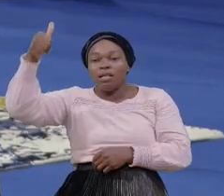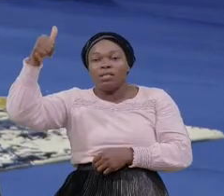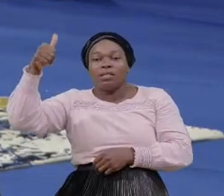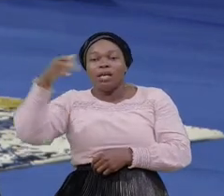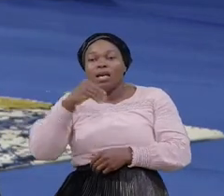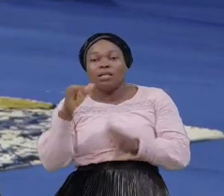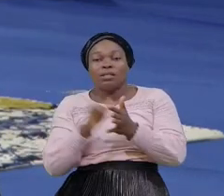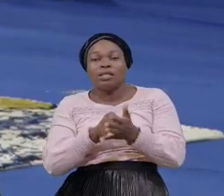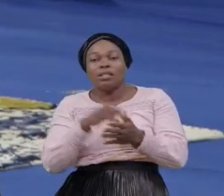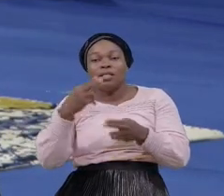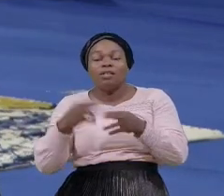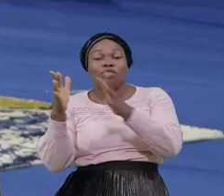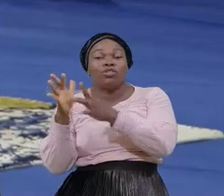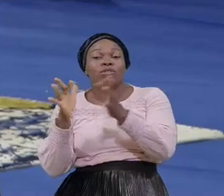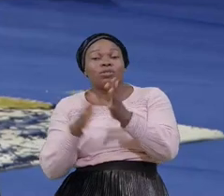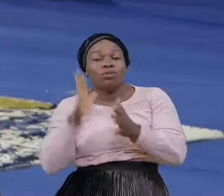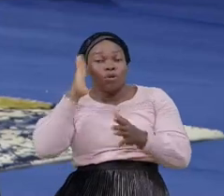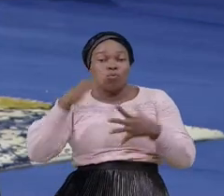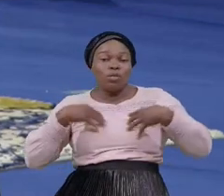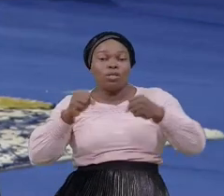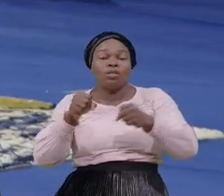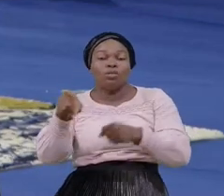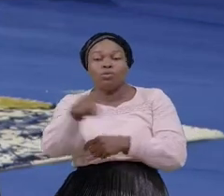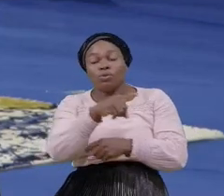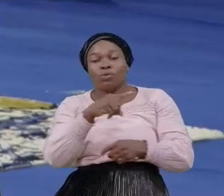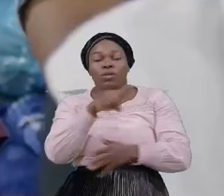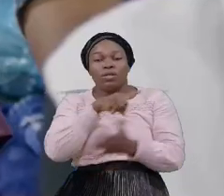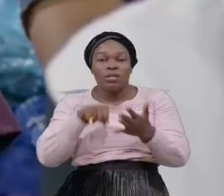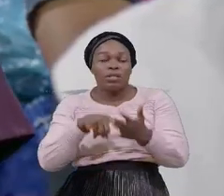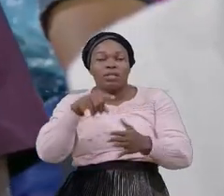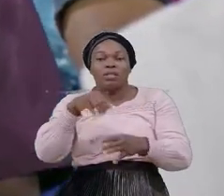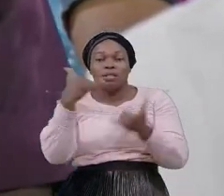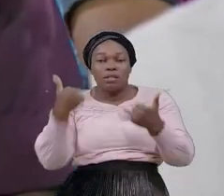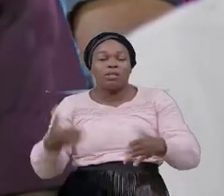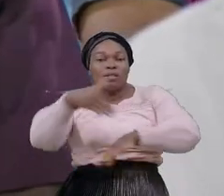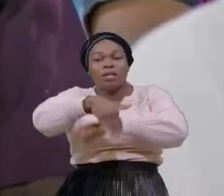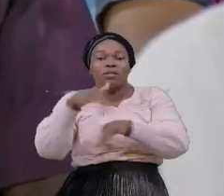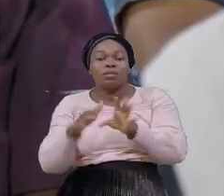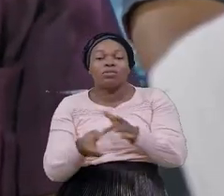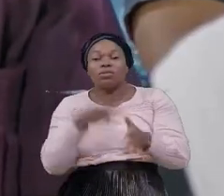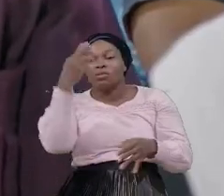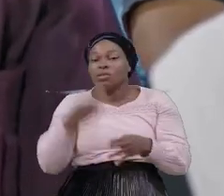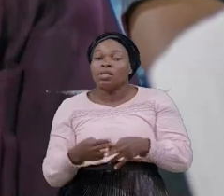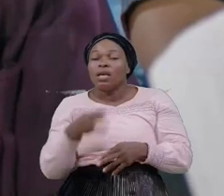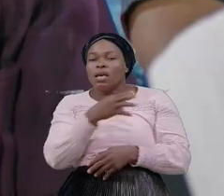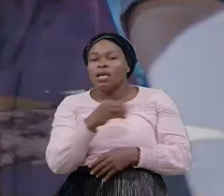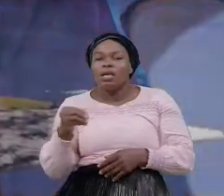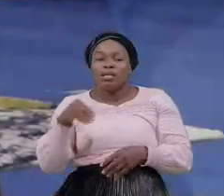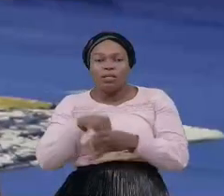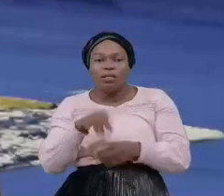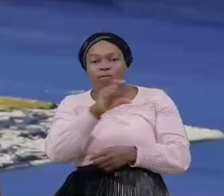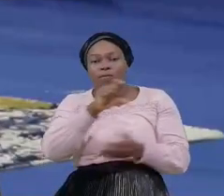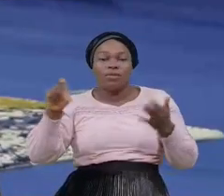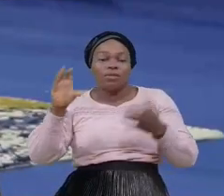tous. Il est Jésus. Il va vous guérir ce soir. Il vous délivrera ce soir. Et c'est dit au